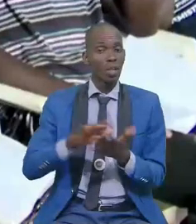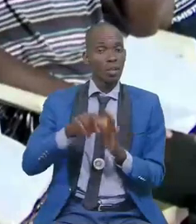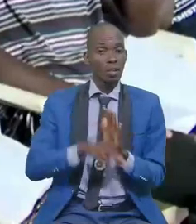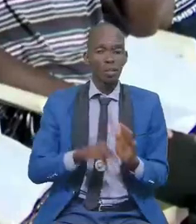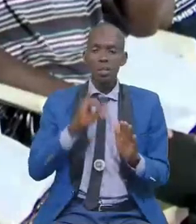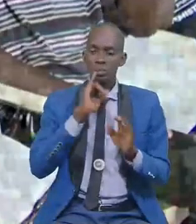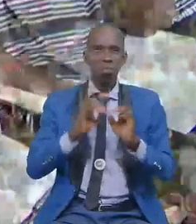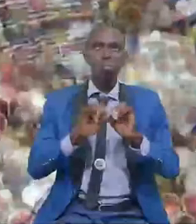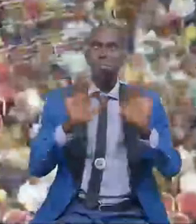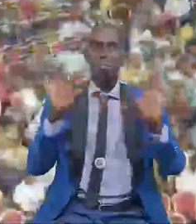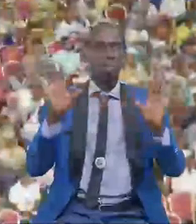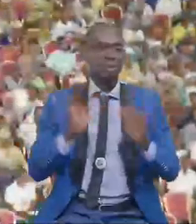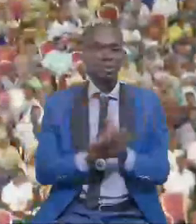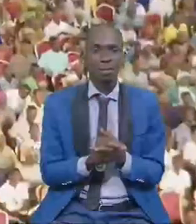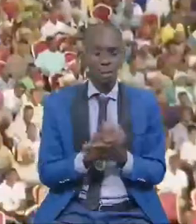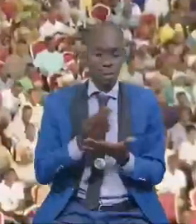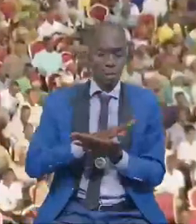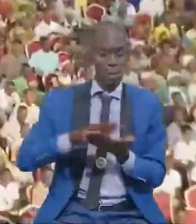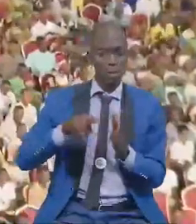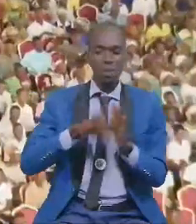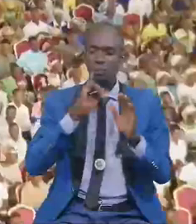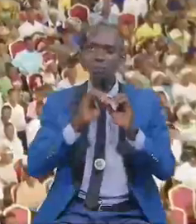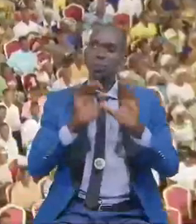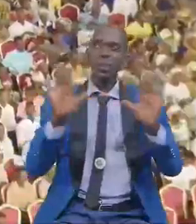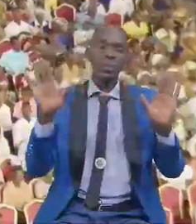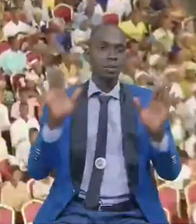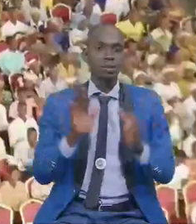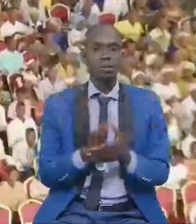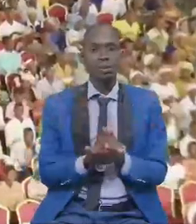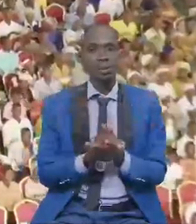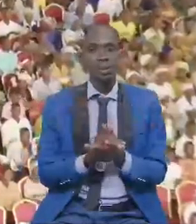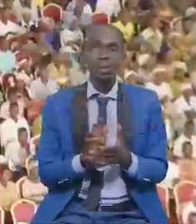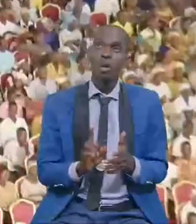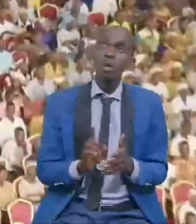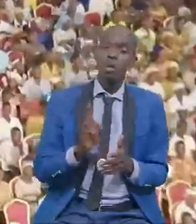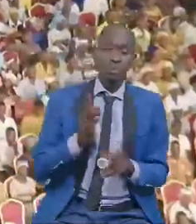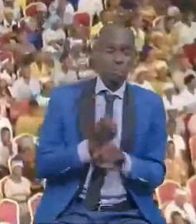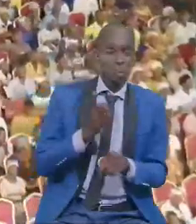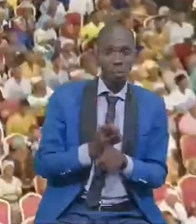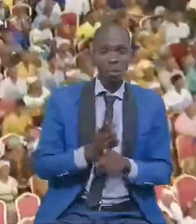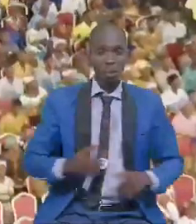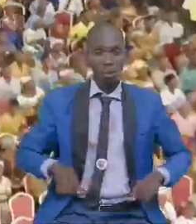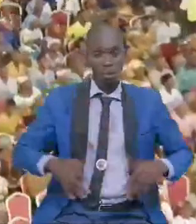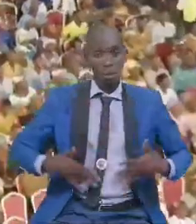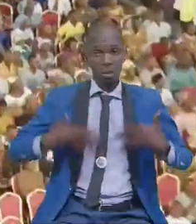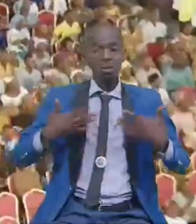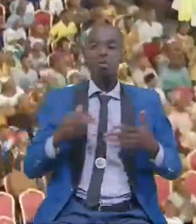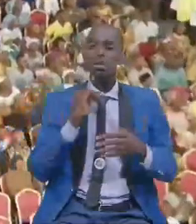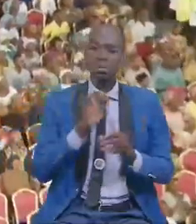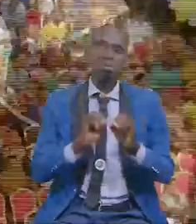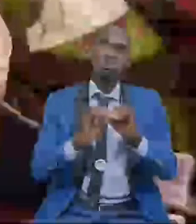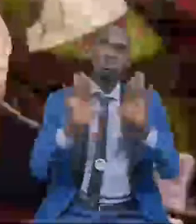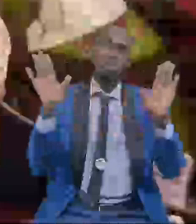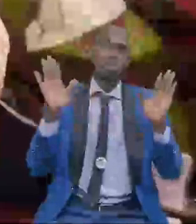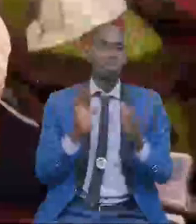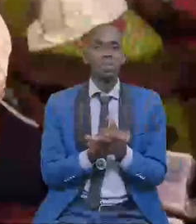est la lumière. La sainteté, c'est la lumière. La vie de droiture, c'est la lumière.